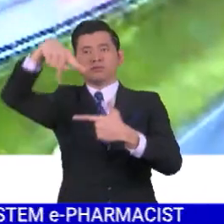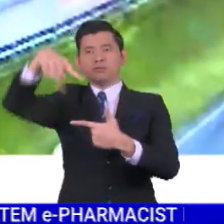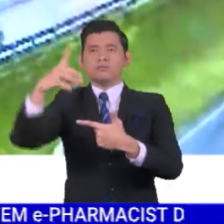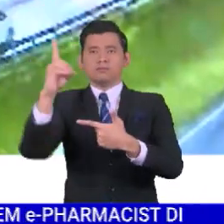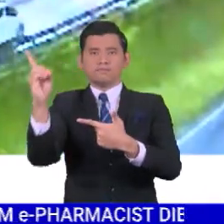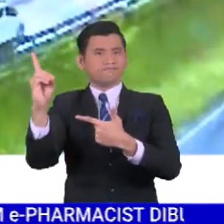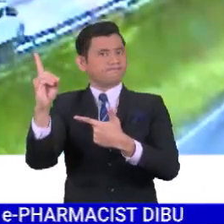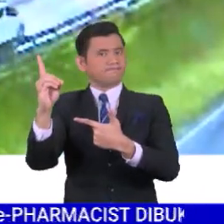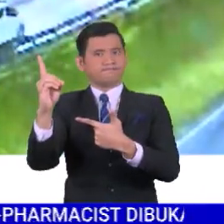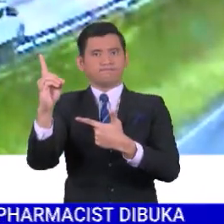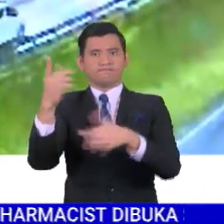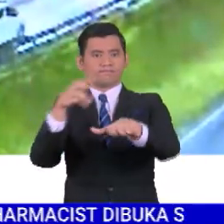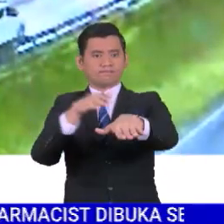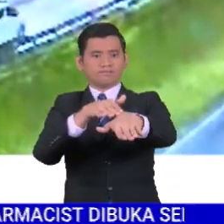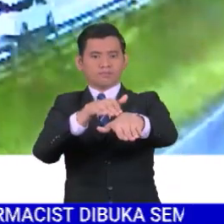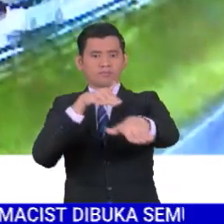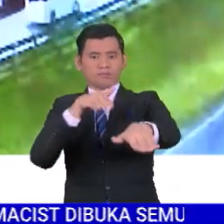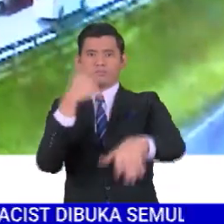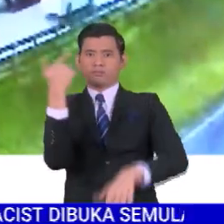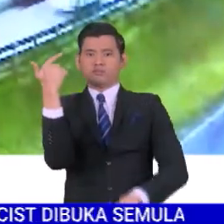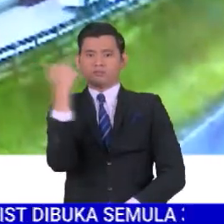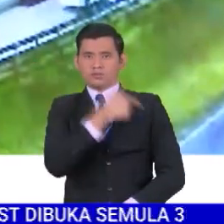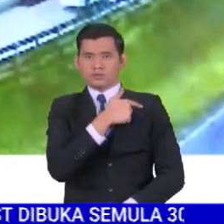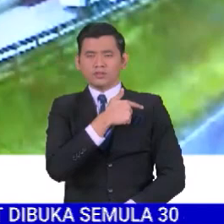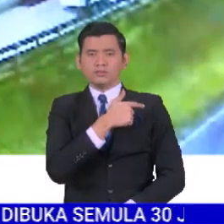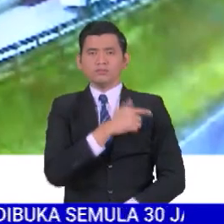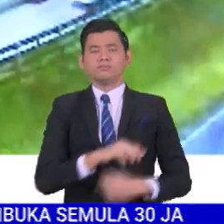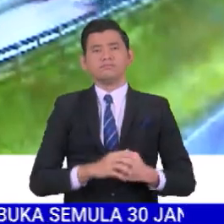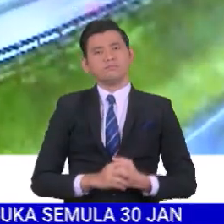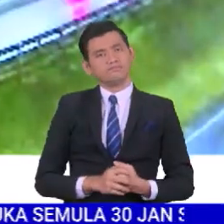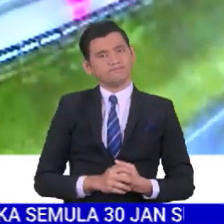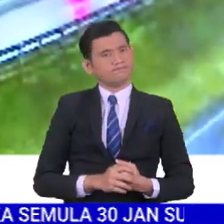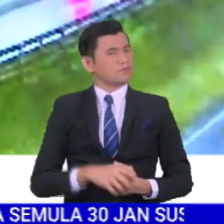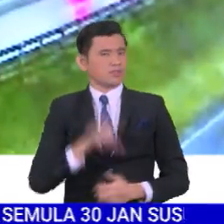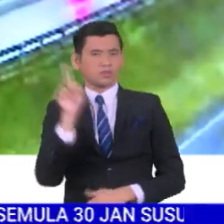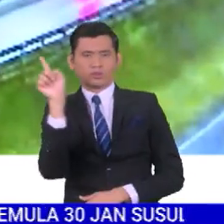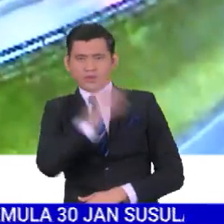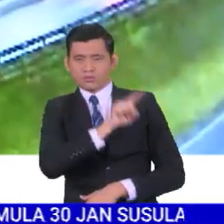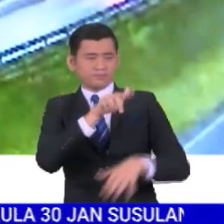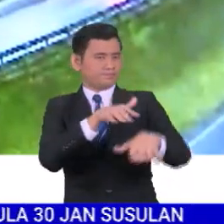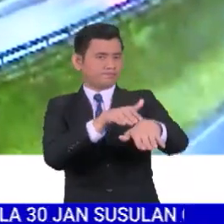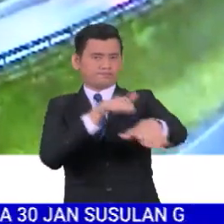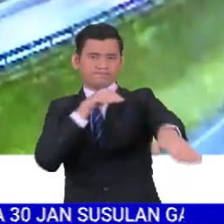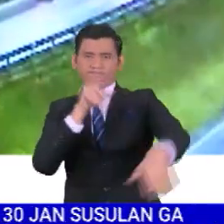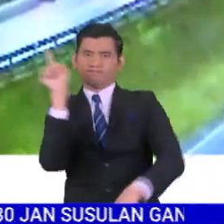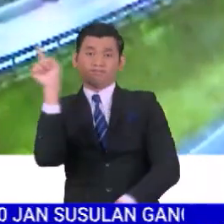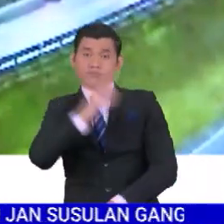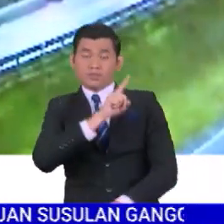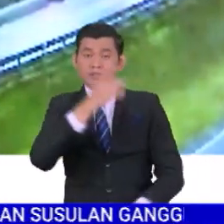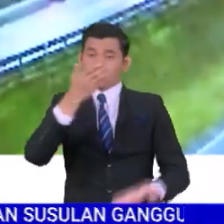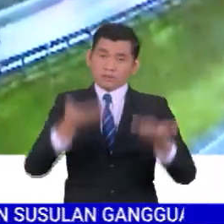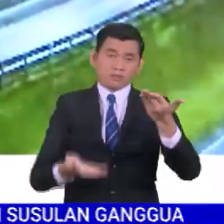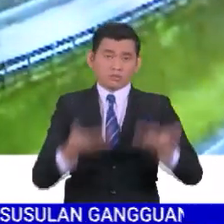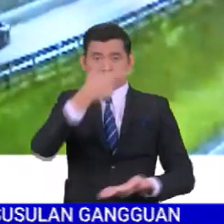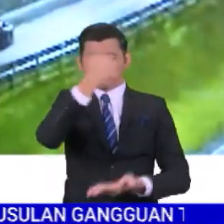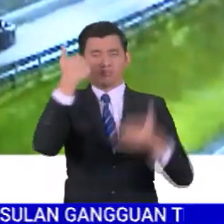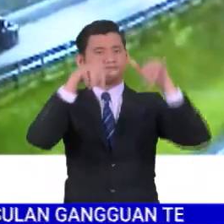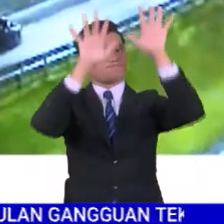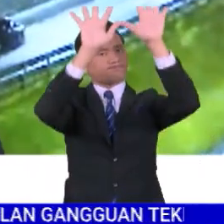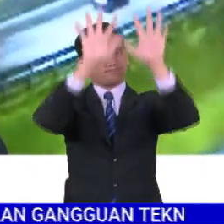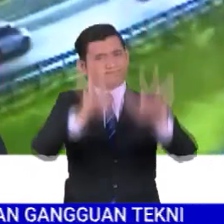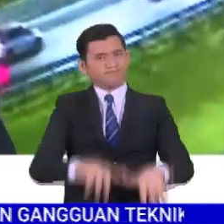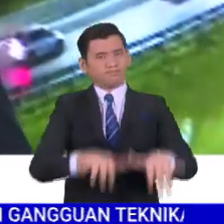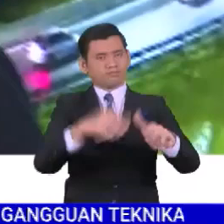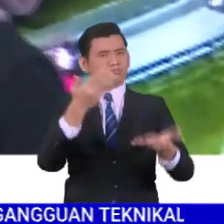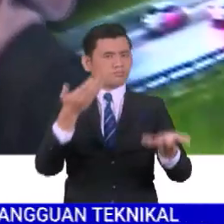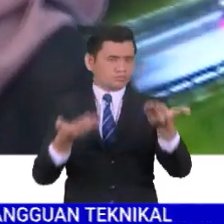paling teruk kesesakan yang boleh kita saksikan di skrin ini. Jadi mungkin ia disebabkan oleh keadaan cuaca selain daripada pertambahan